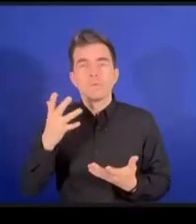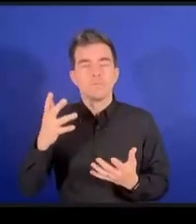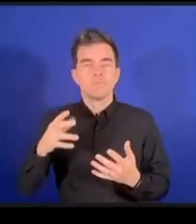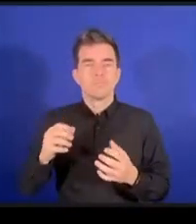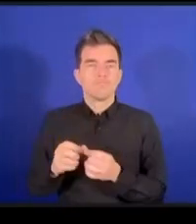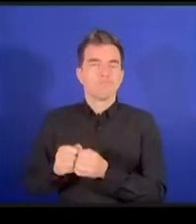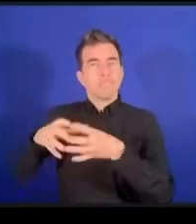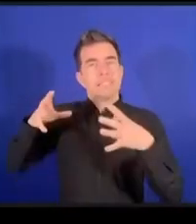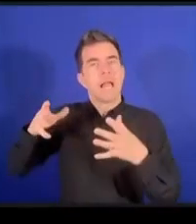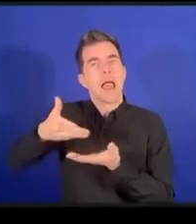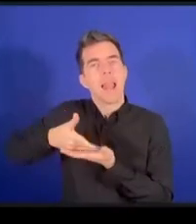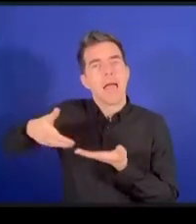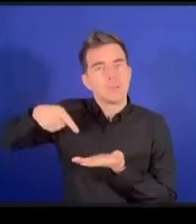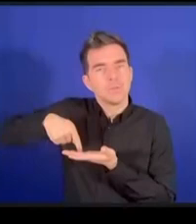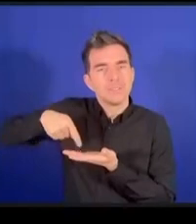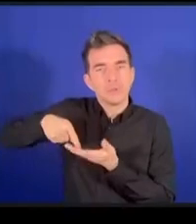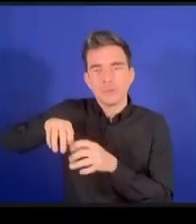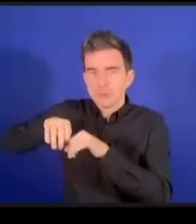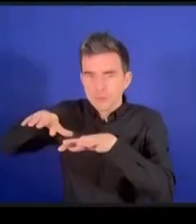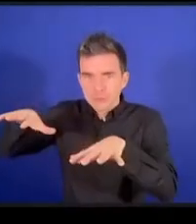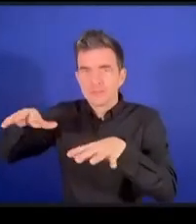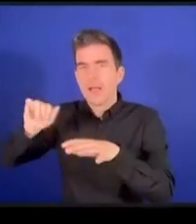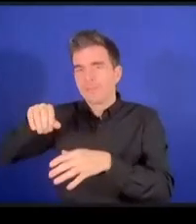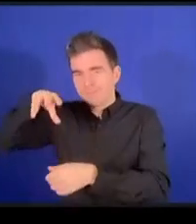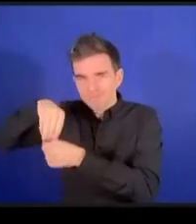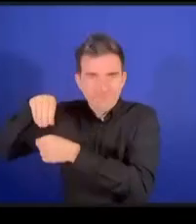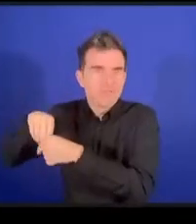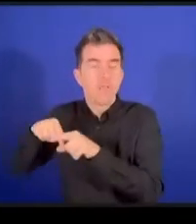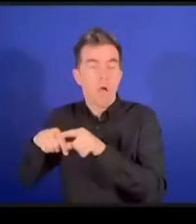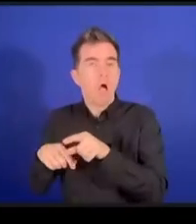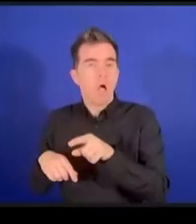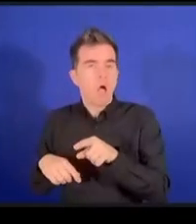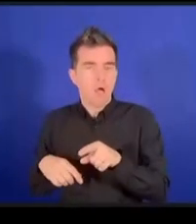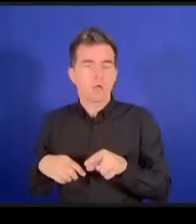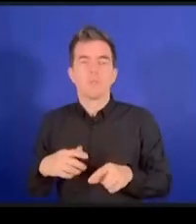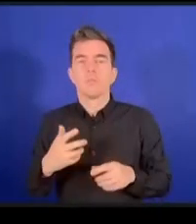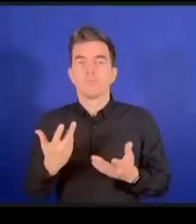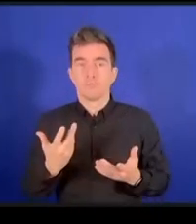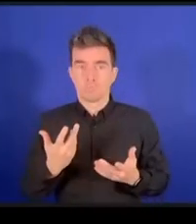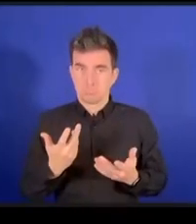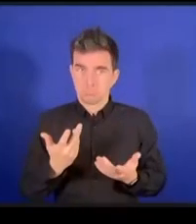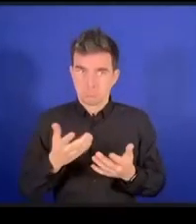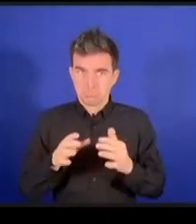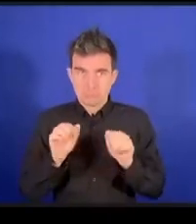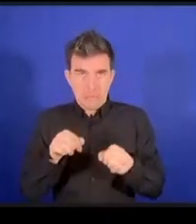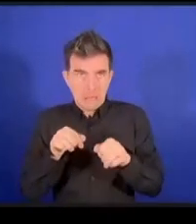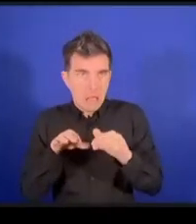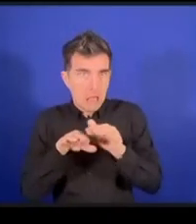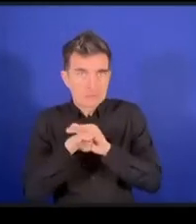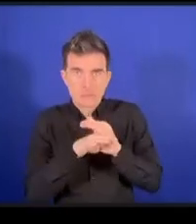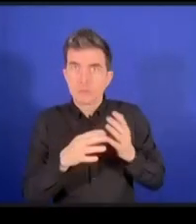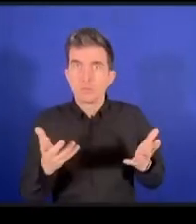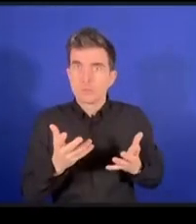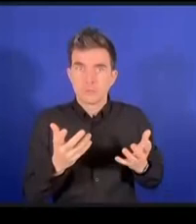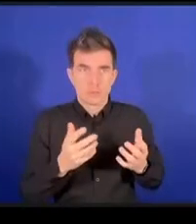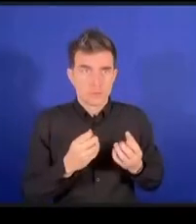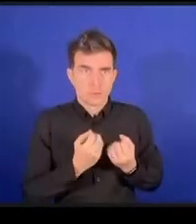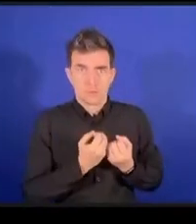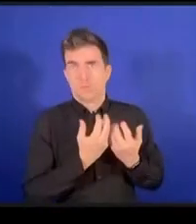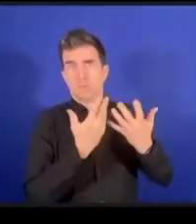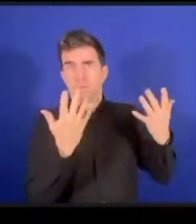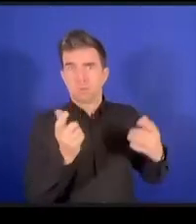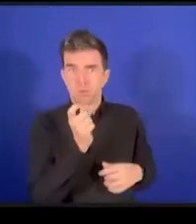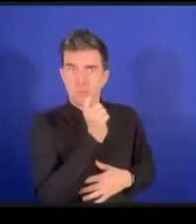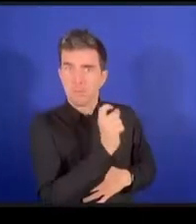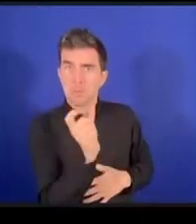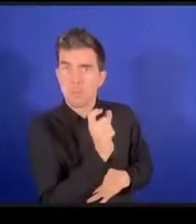моделях это низшее использование И если мы говорим о спектре всего того на что ии способен это огромная